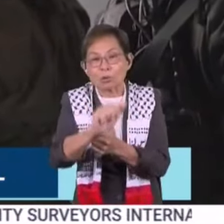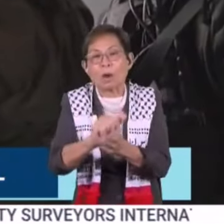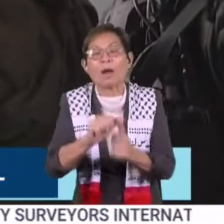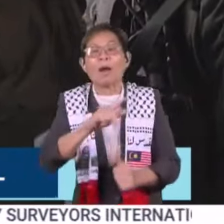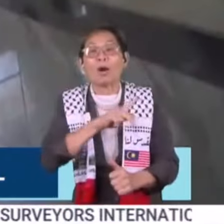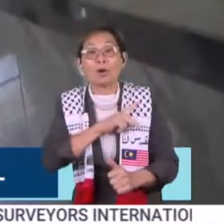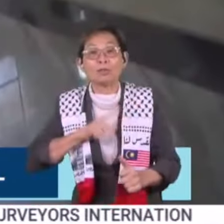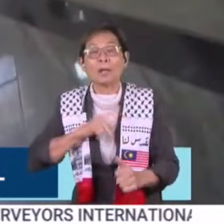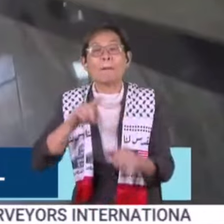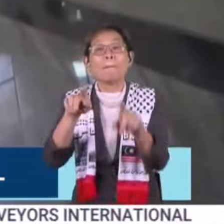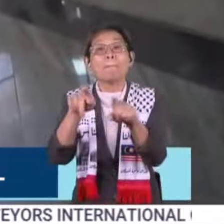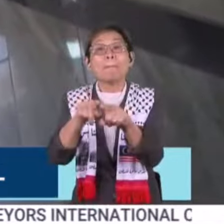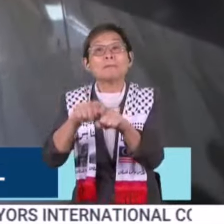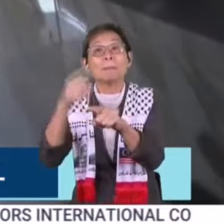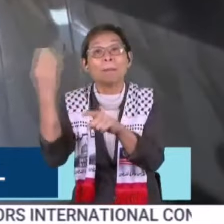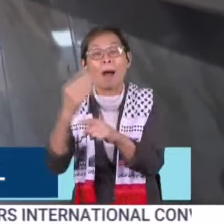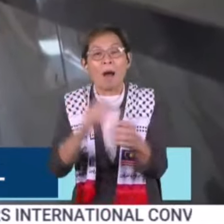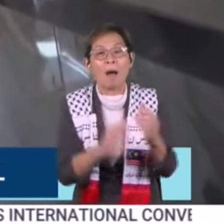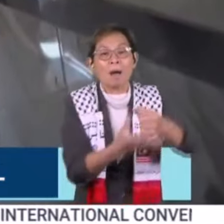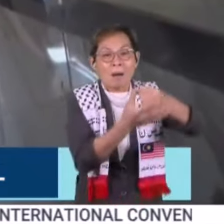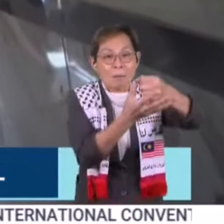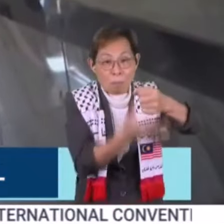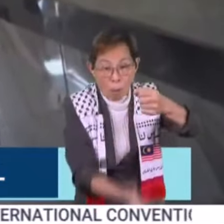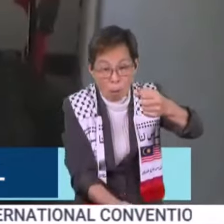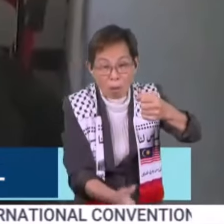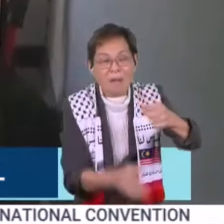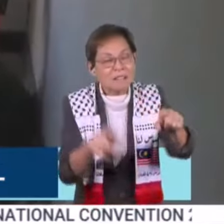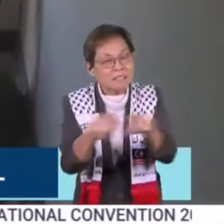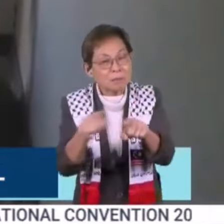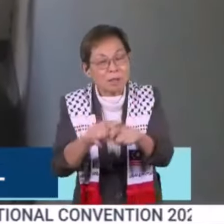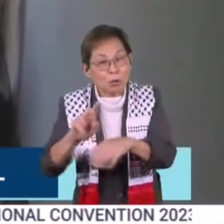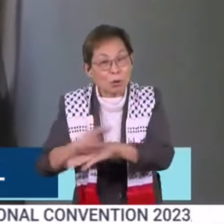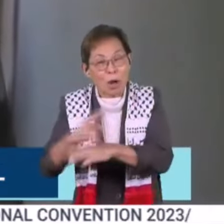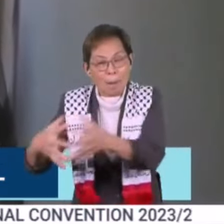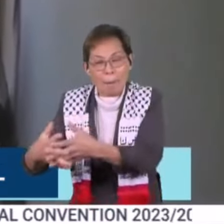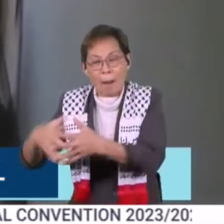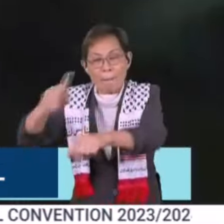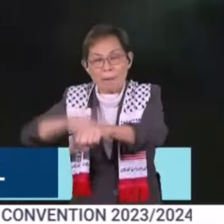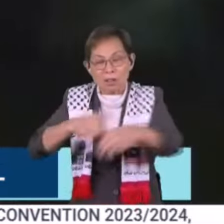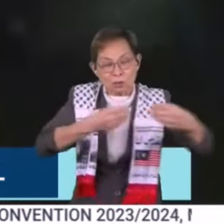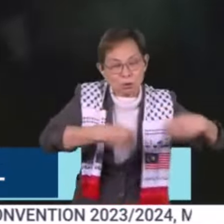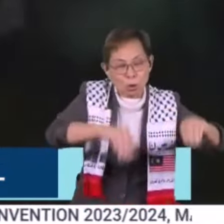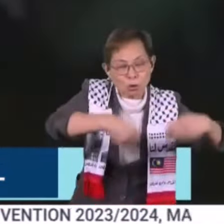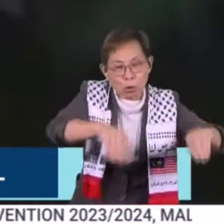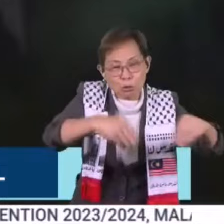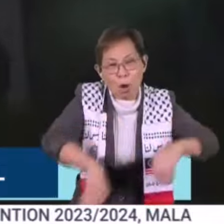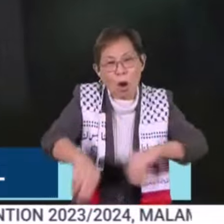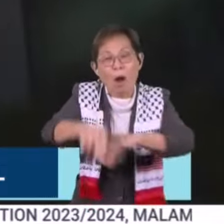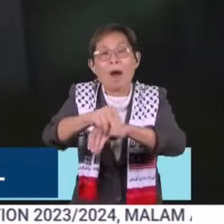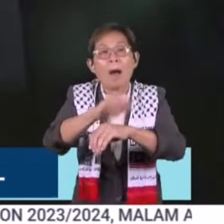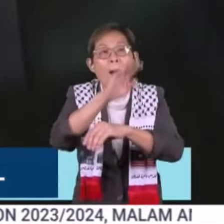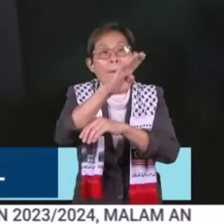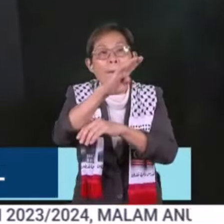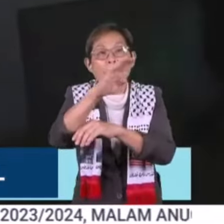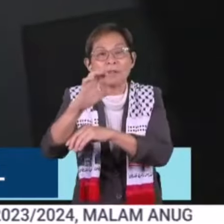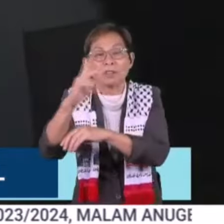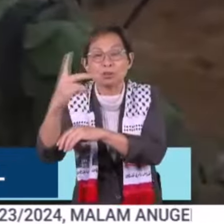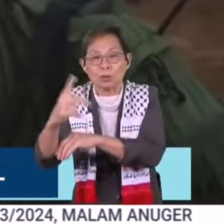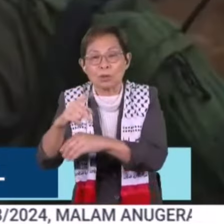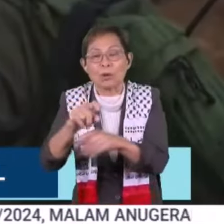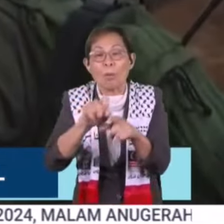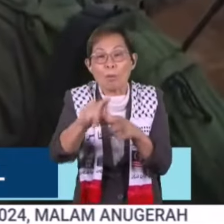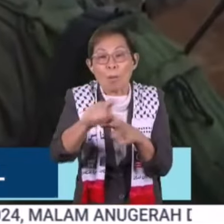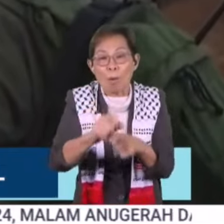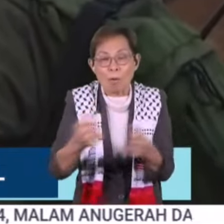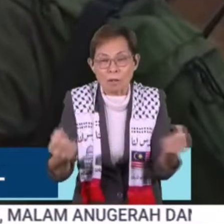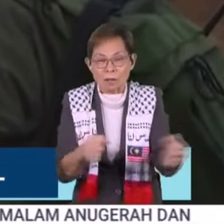kelaziman. Peruntukan tersebut sama seperti yang digunakan Washington ketika meluluskan penjualan hampir 14,000 butir peluru kereta